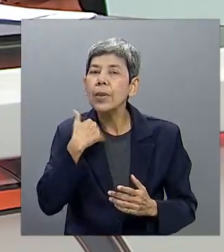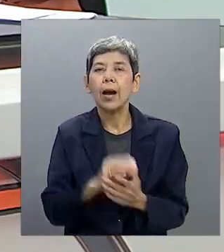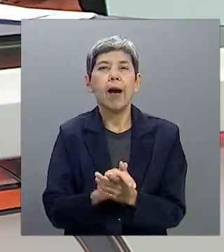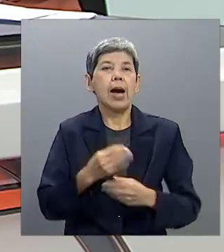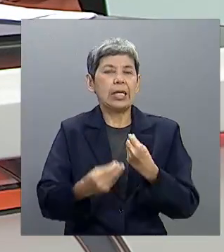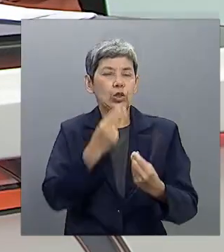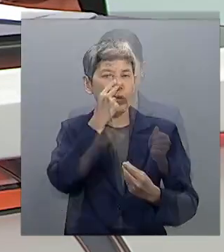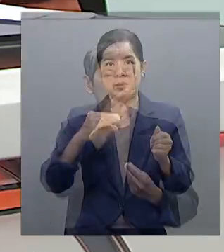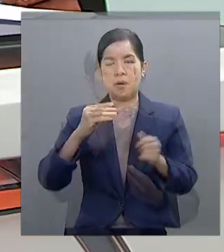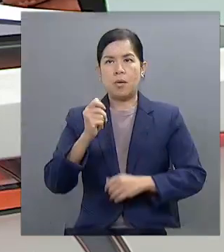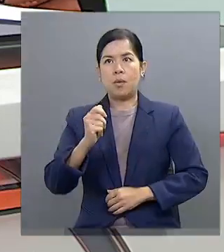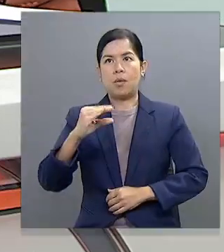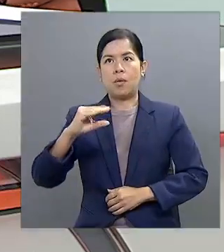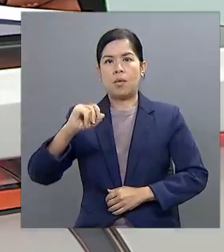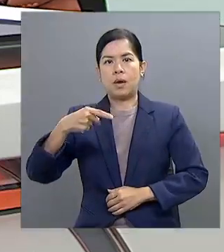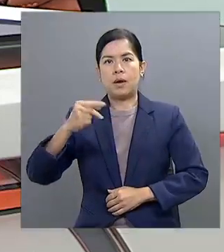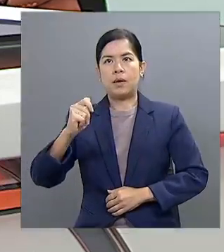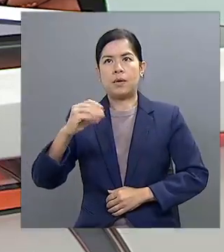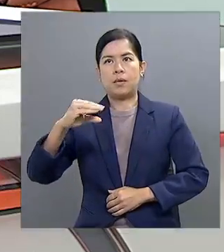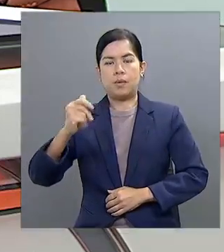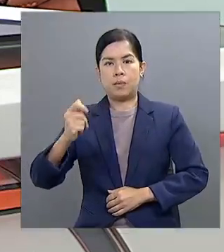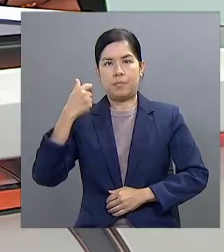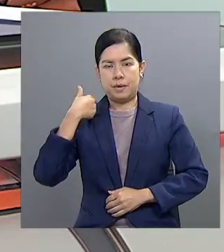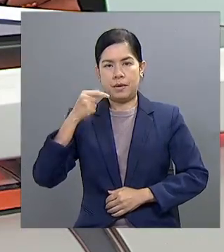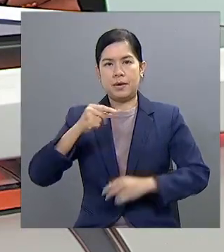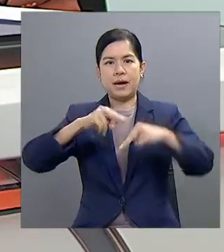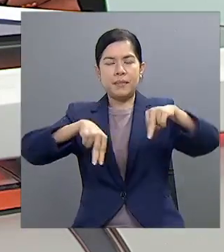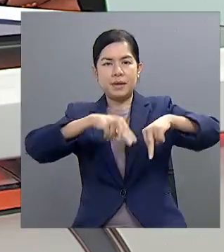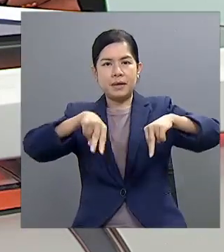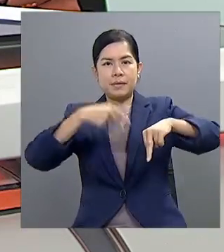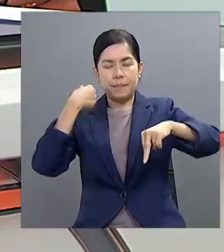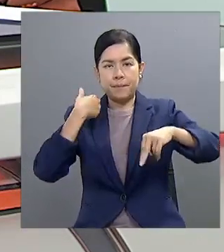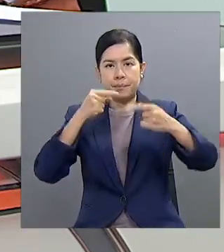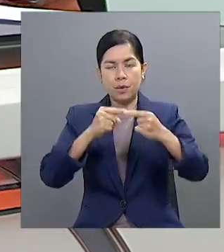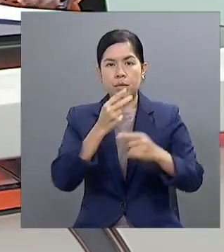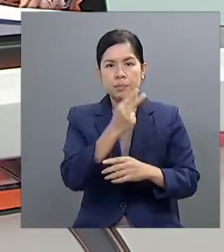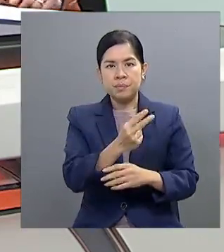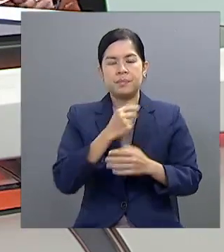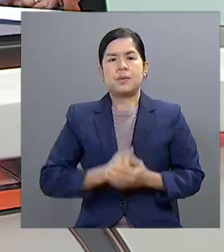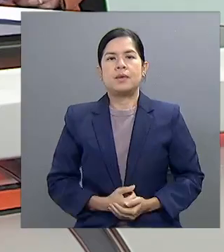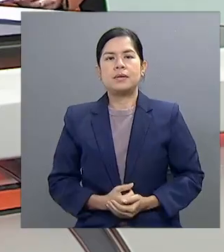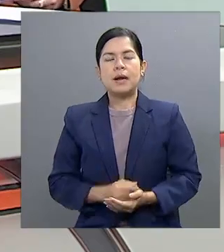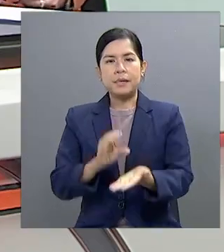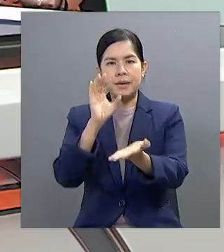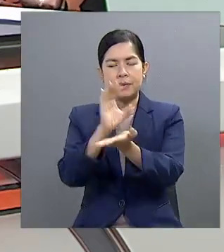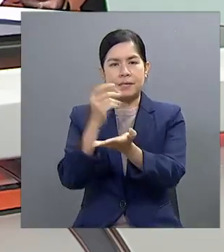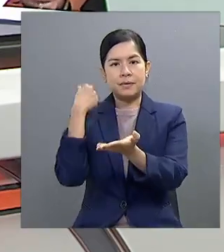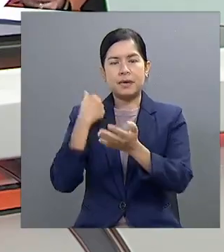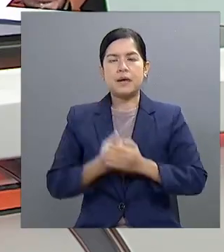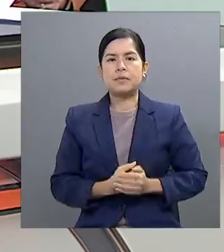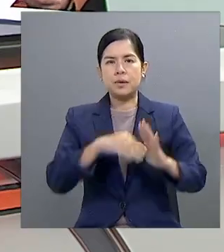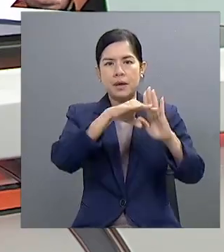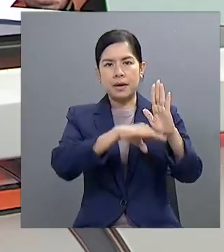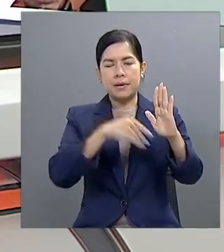ได้เข้าไปตรวจสอบสถานะการมีเหตุการณ์ที่ตำรวจยิงชัยผิวดำเสียชีวิต